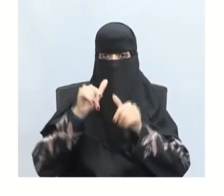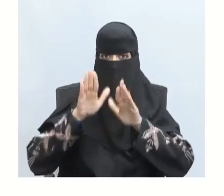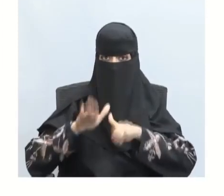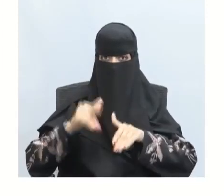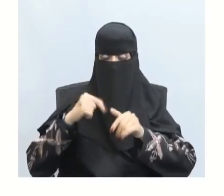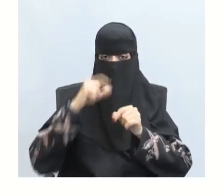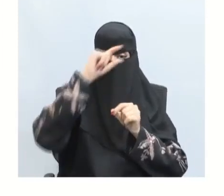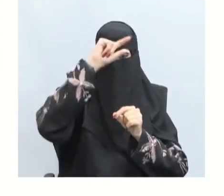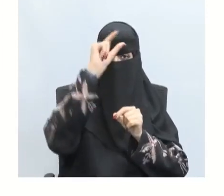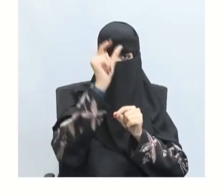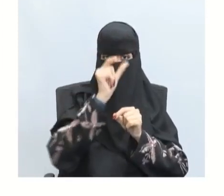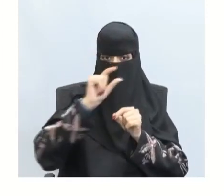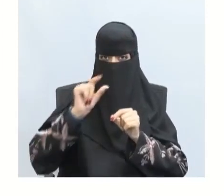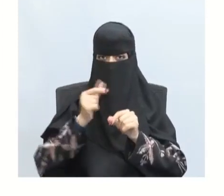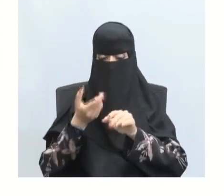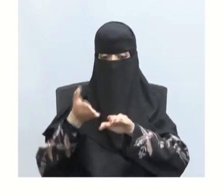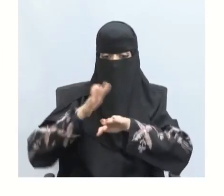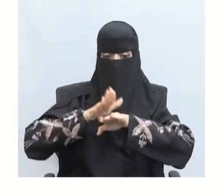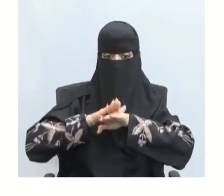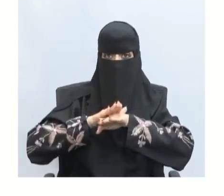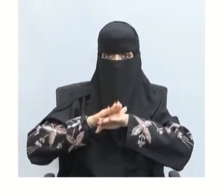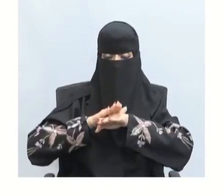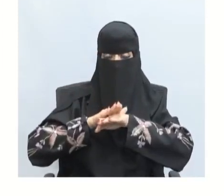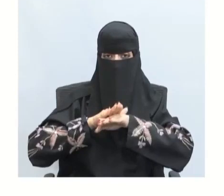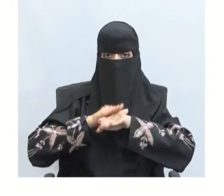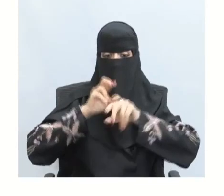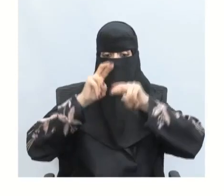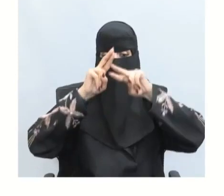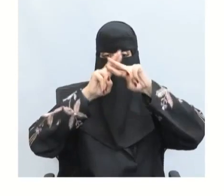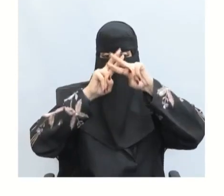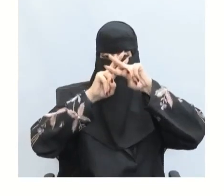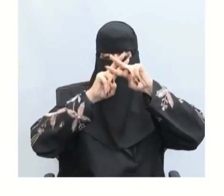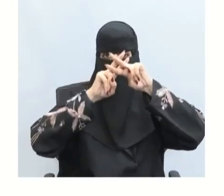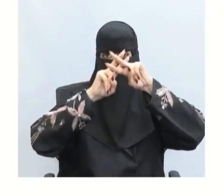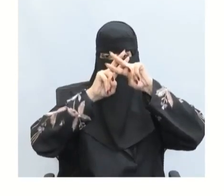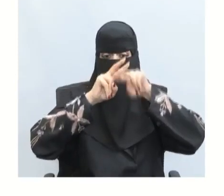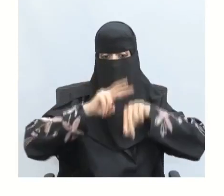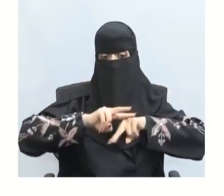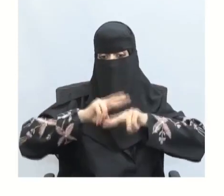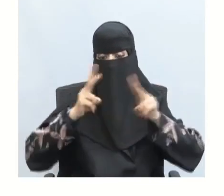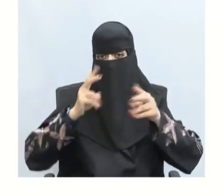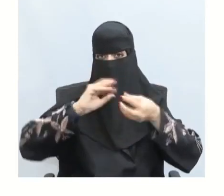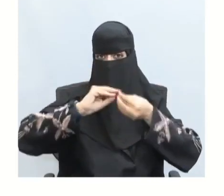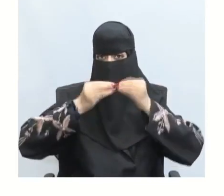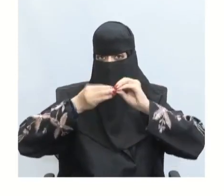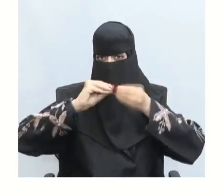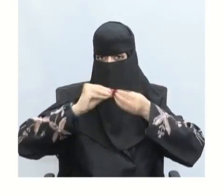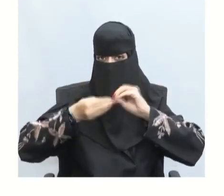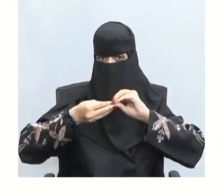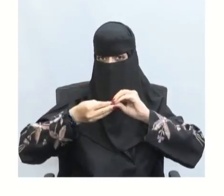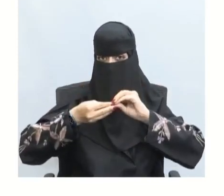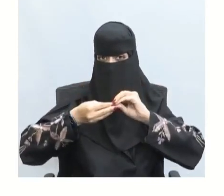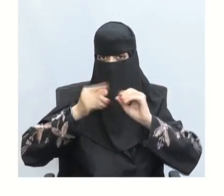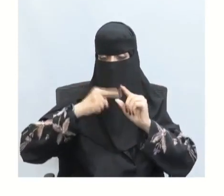المرحله ايضا عزيزي الالب عزيزتي الطالبه يحتوي الشريط على نجوم مختلفه